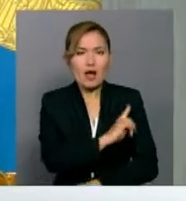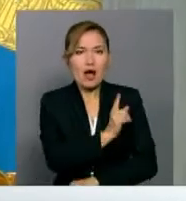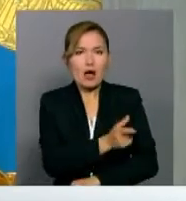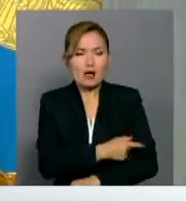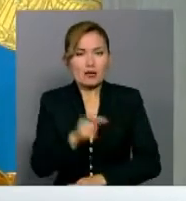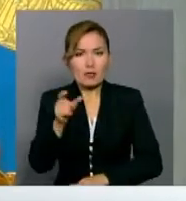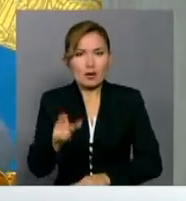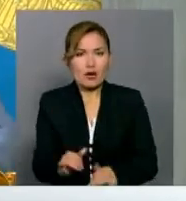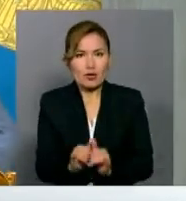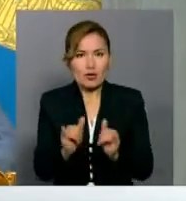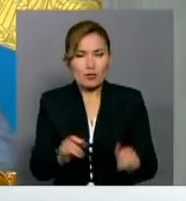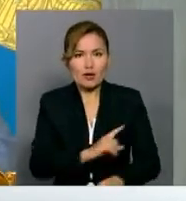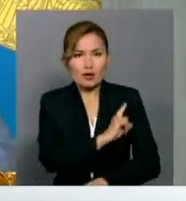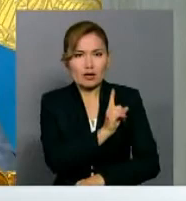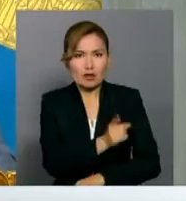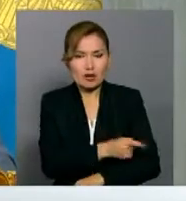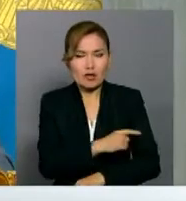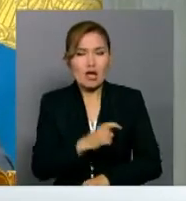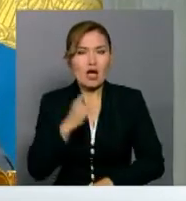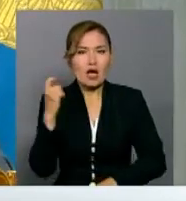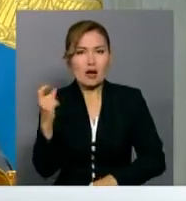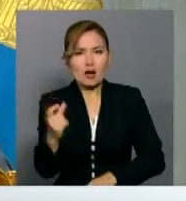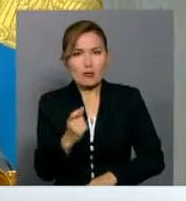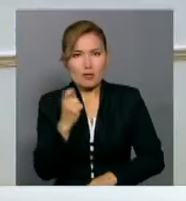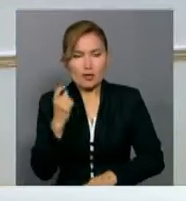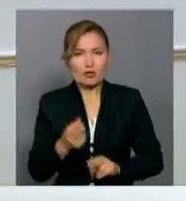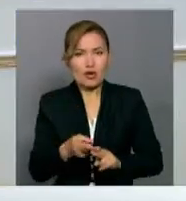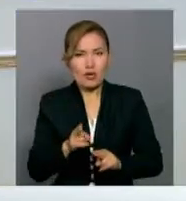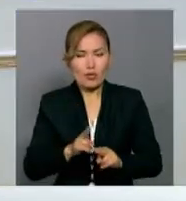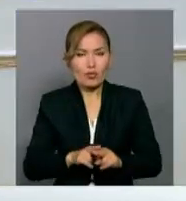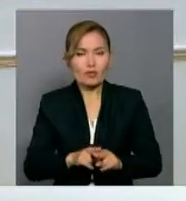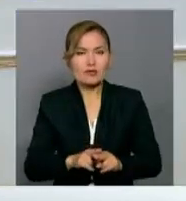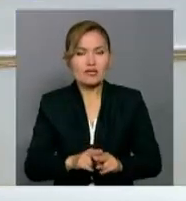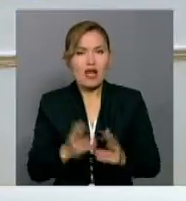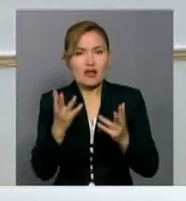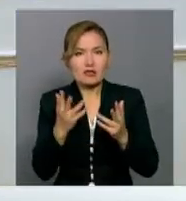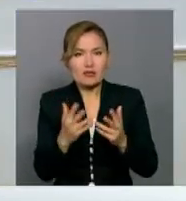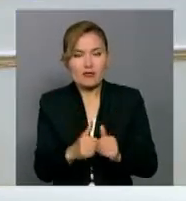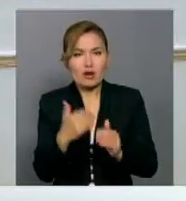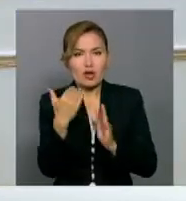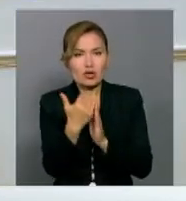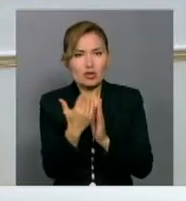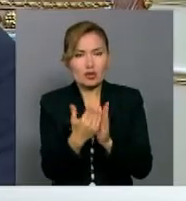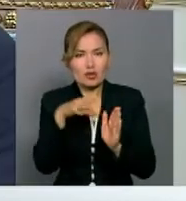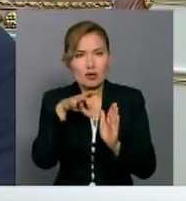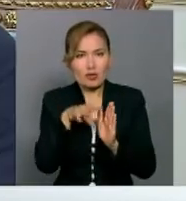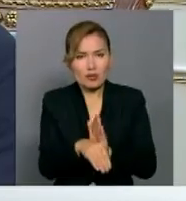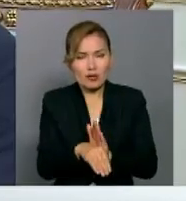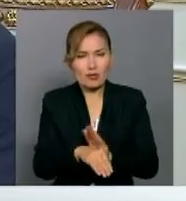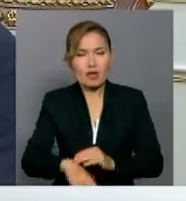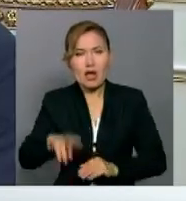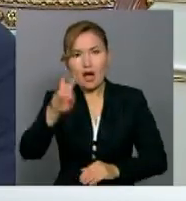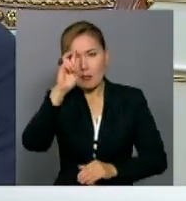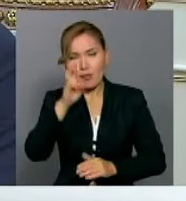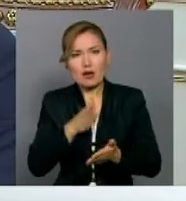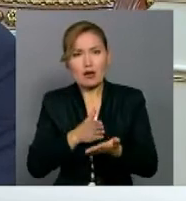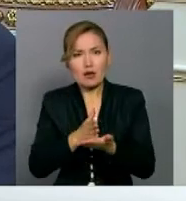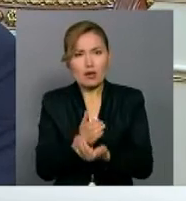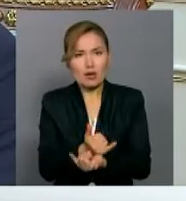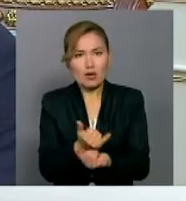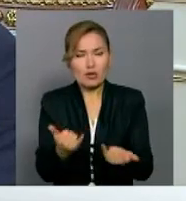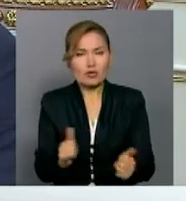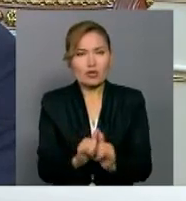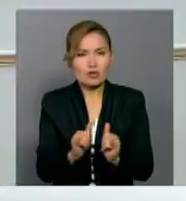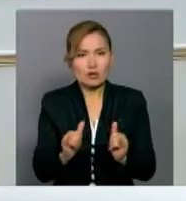күшейту, үшінші, экономиканың барынша цифрлық жүйеге келтіру, төртінші, мемлекеттік қызмет жүйесін